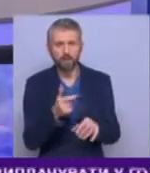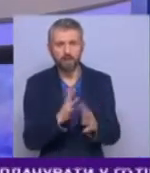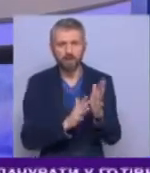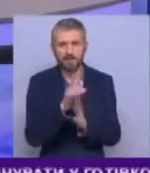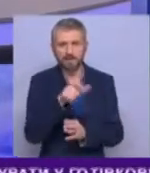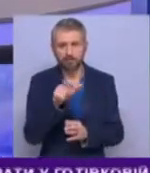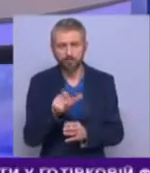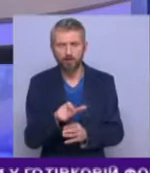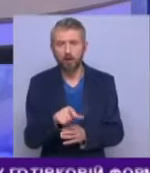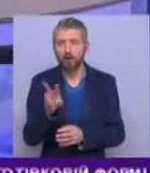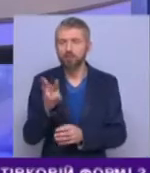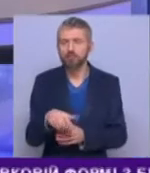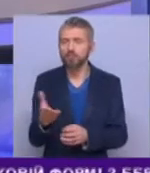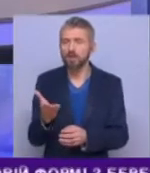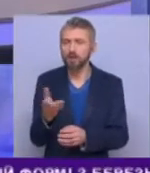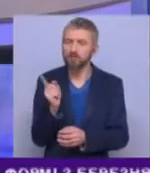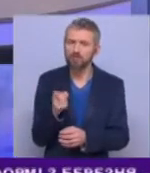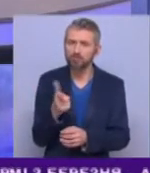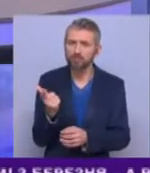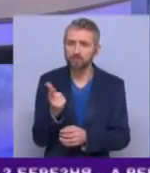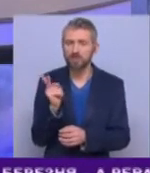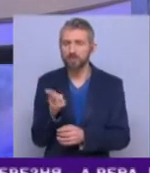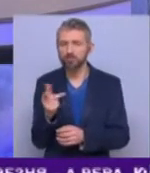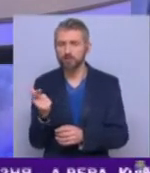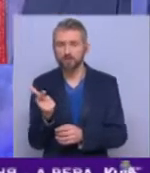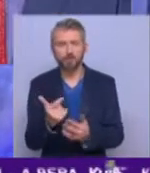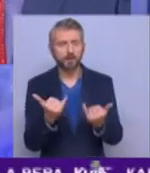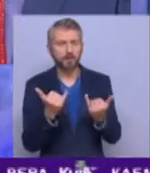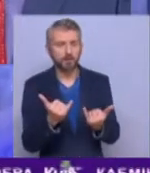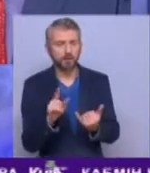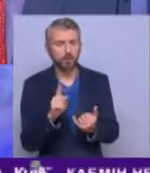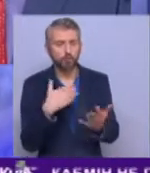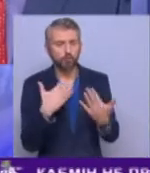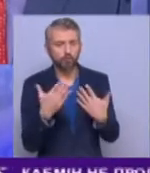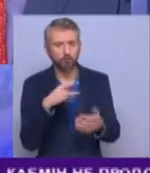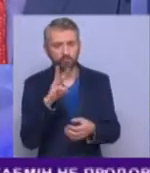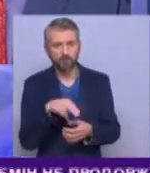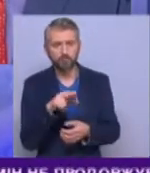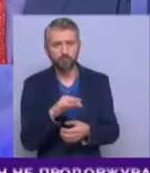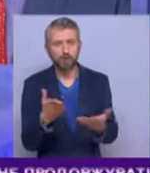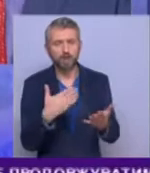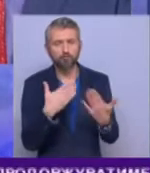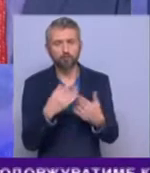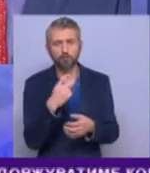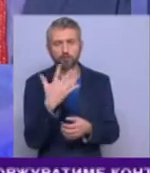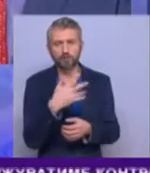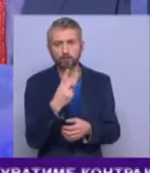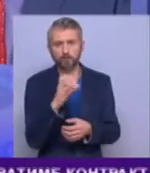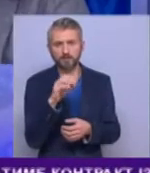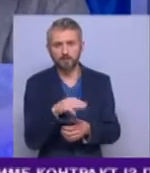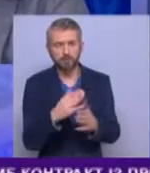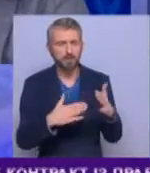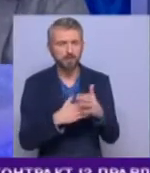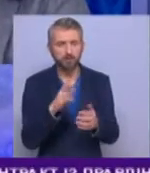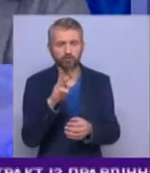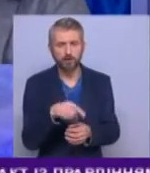лісничих для того, а штрафи максимально... це які? 1000 гривень, 2000? Ну, на даний момент, що стосується штрафи, по які стосуються 152 статті, от максимальний штраф,